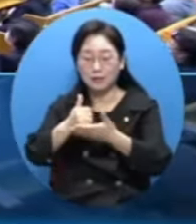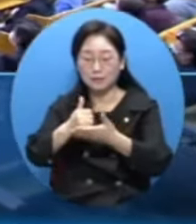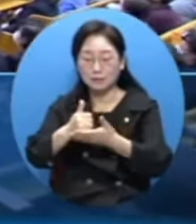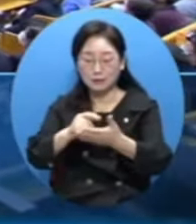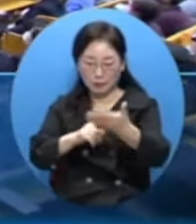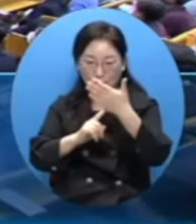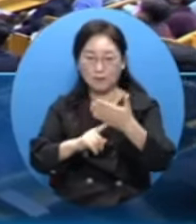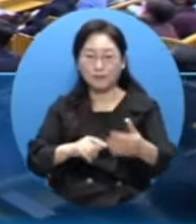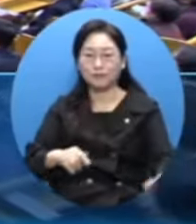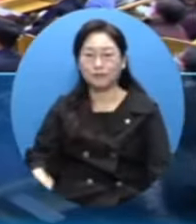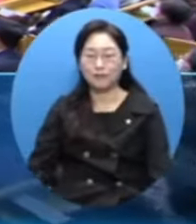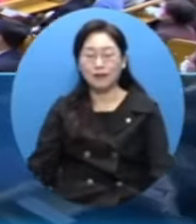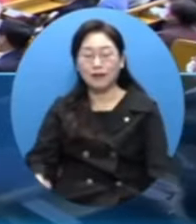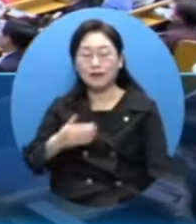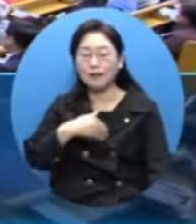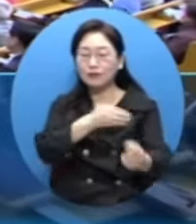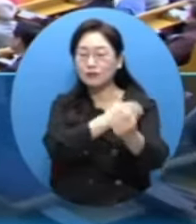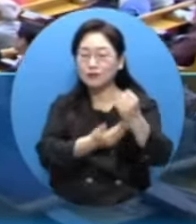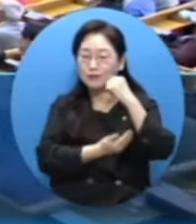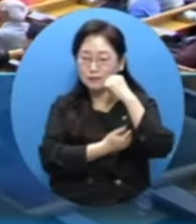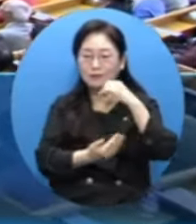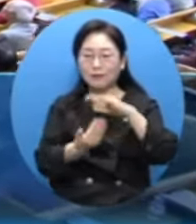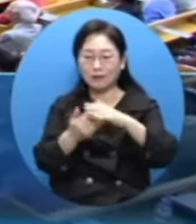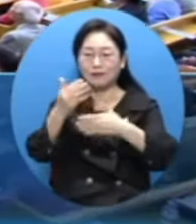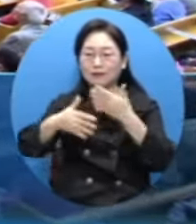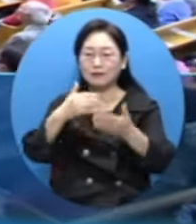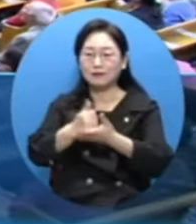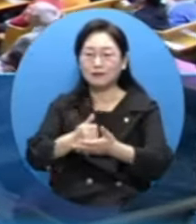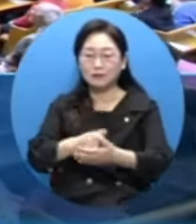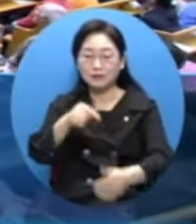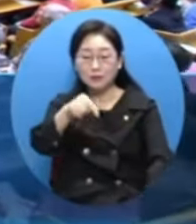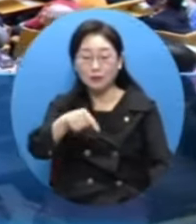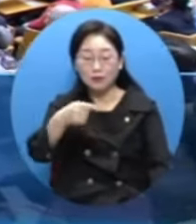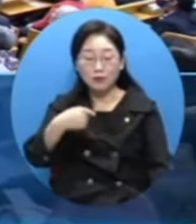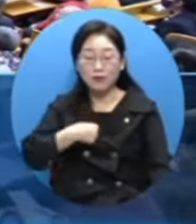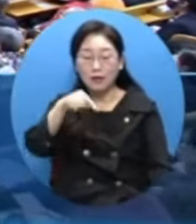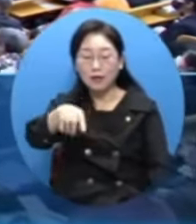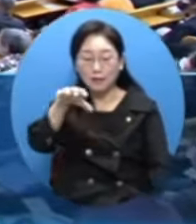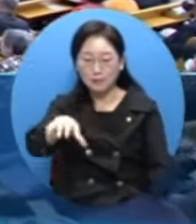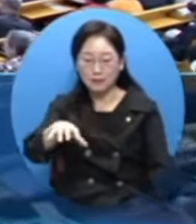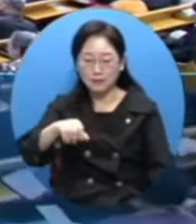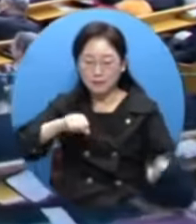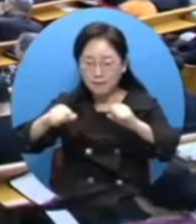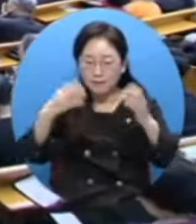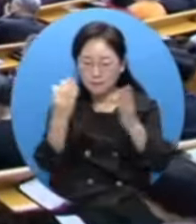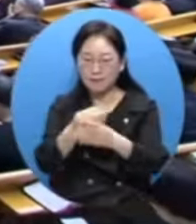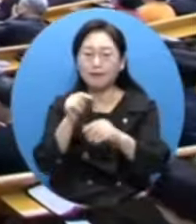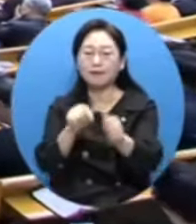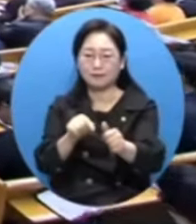너는 전능한 하나님이라 너는 내 앞에서 행하여 완전하라.